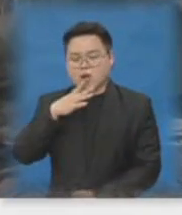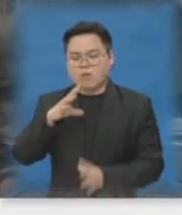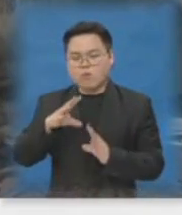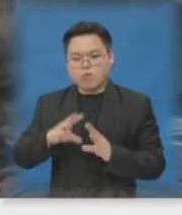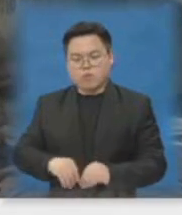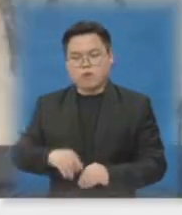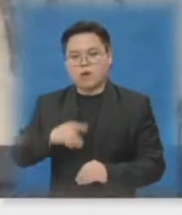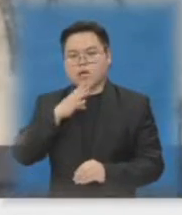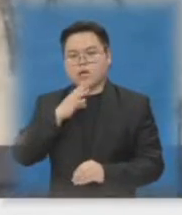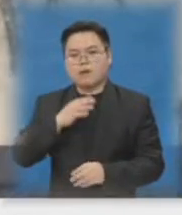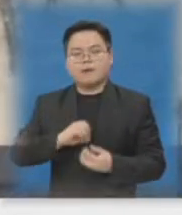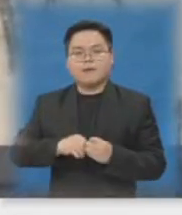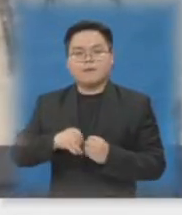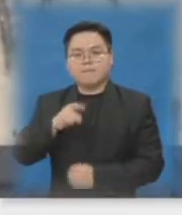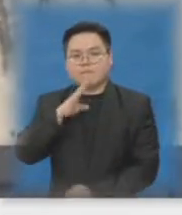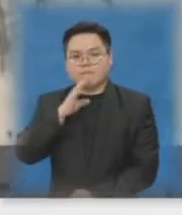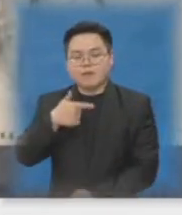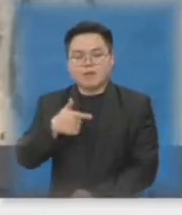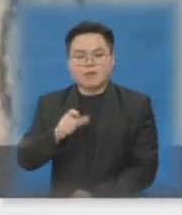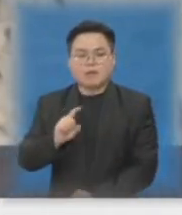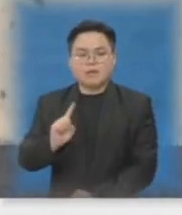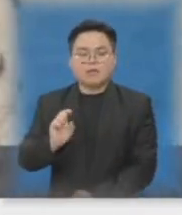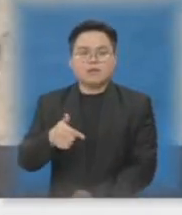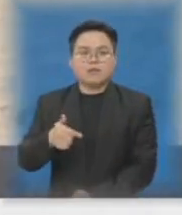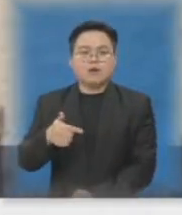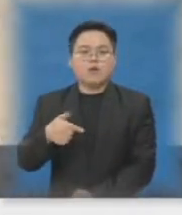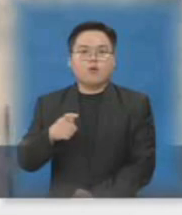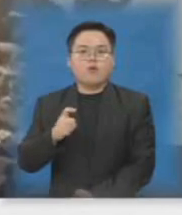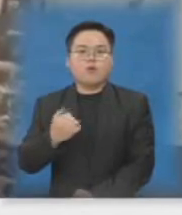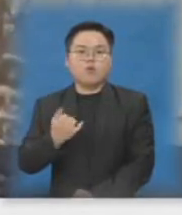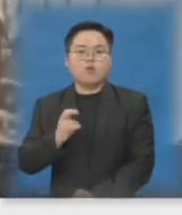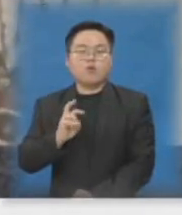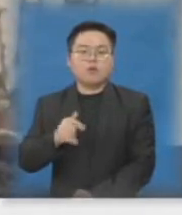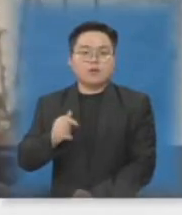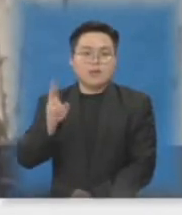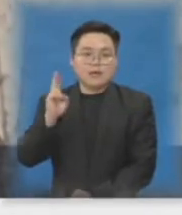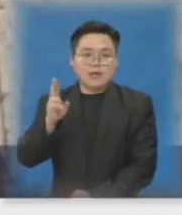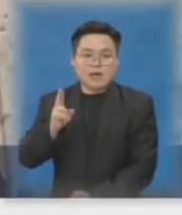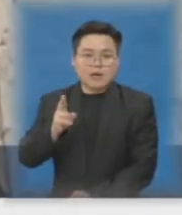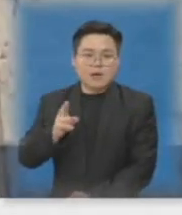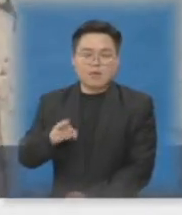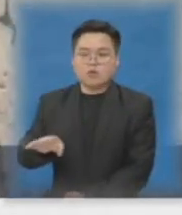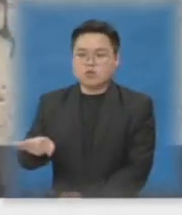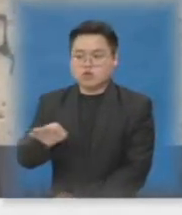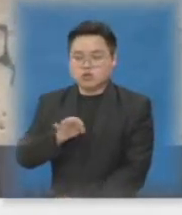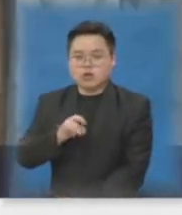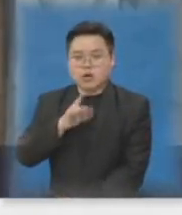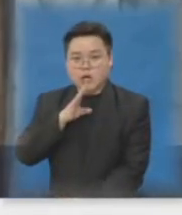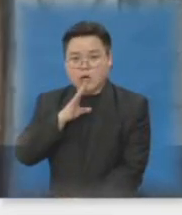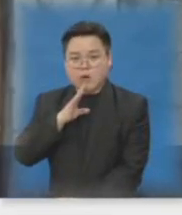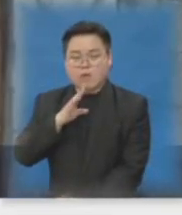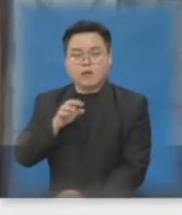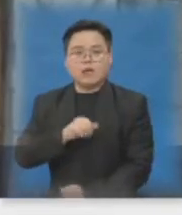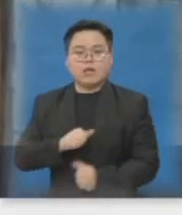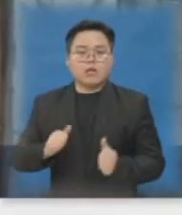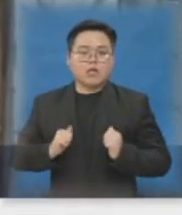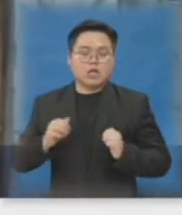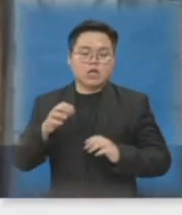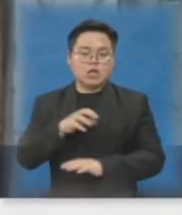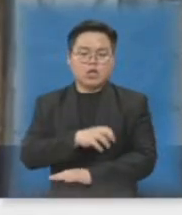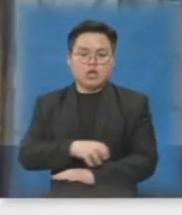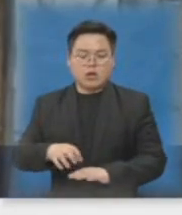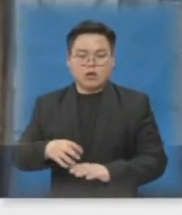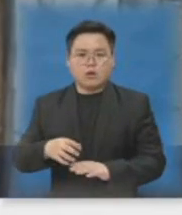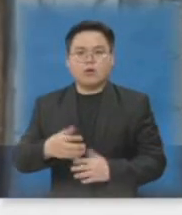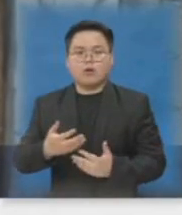2009 онд анх Гизгийн худаг компани хоёр талт гэрээхийн иргэдийн гэр оронгүй болгож хохироож байсан. 2017 онд мэрэгжлийн хяналтын